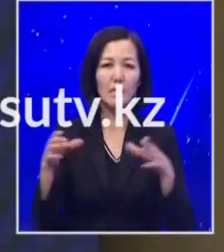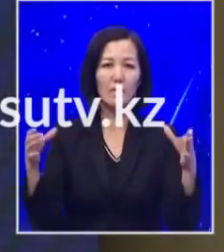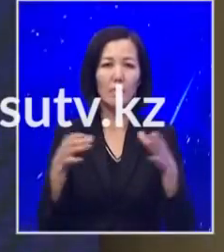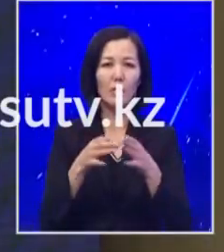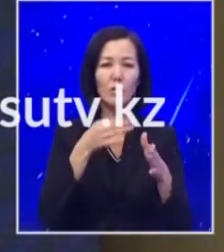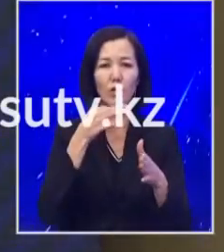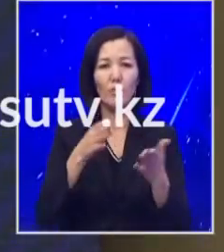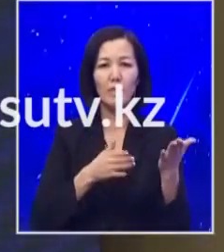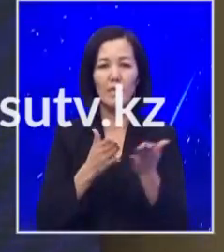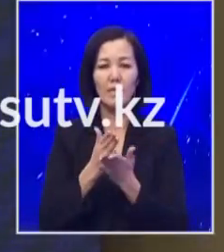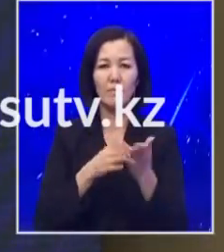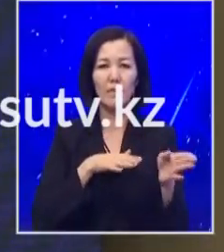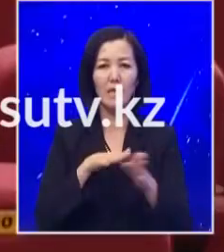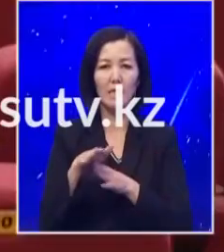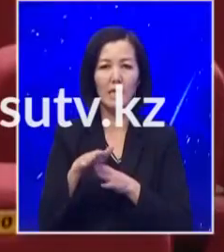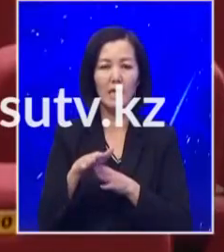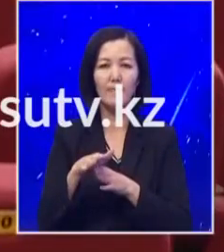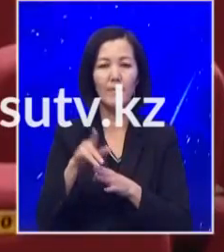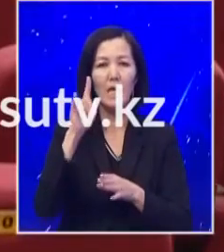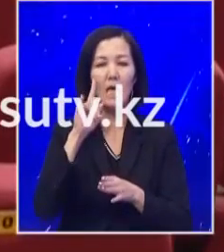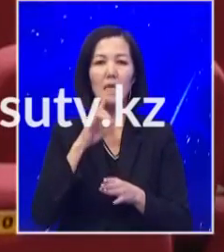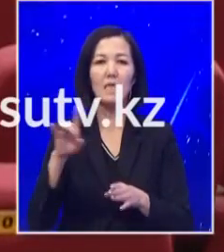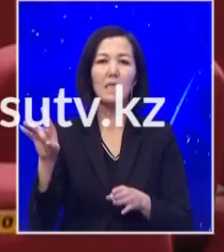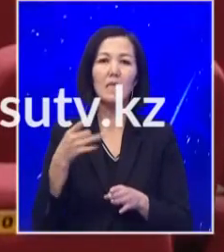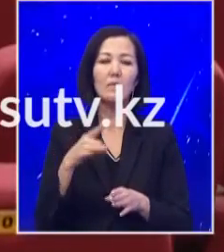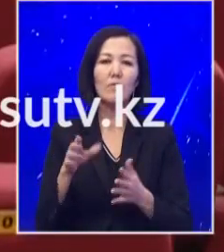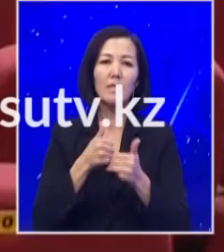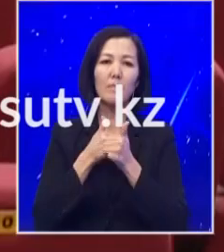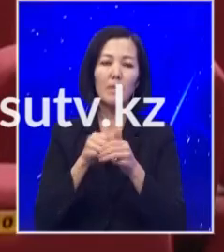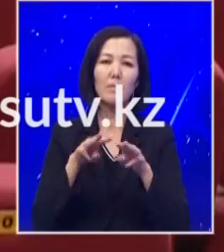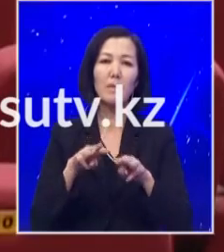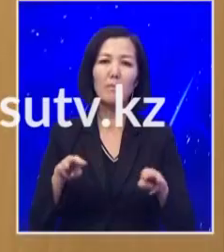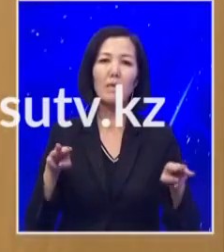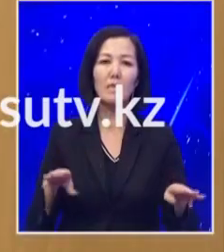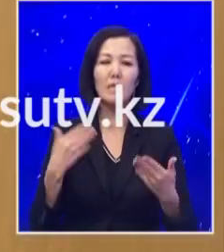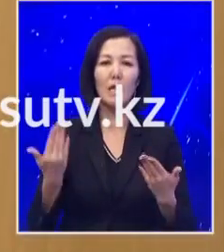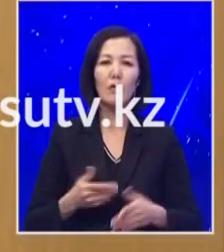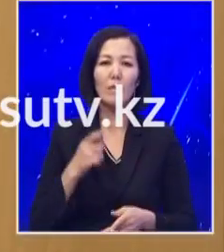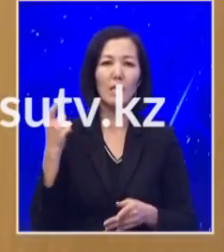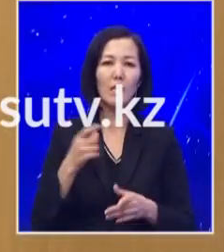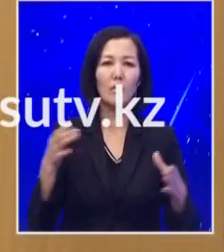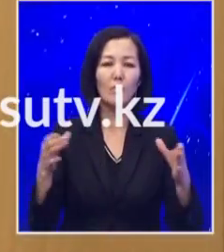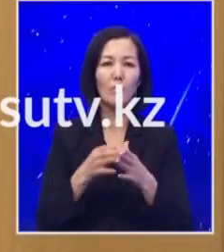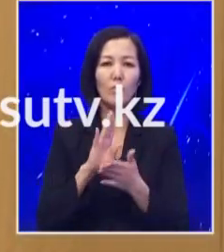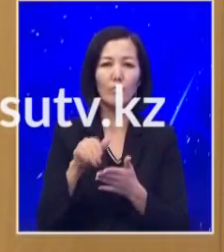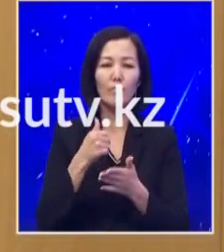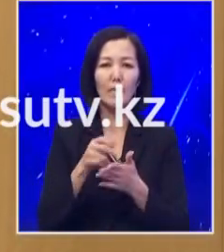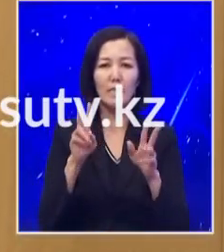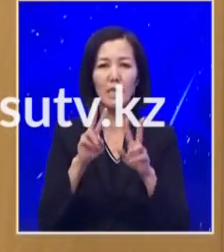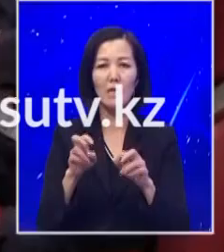комитетінде жауапты қызметтер атқарды. Қазақстан Республикасы премьер-министрлігі кеңсесі әлеуметтік экономикалық бөлімінің бас сарапшысы